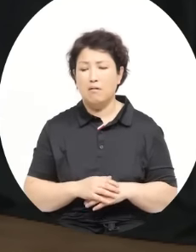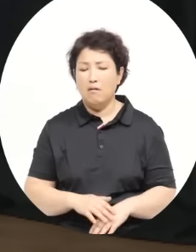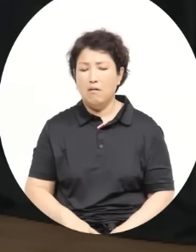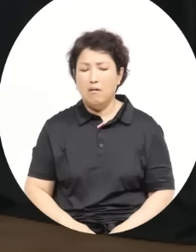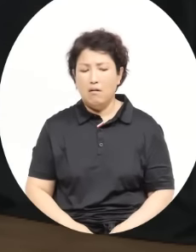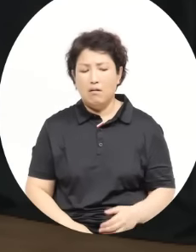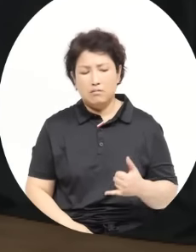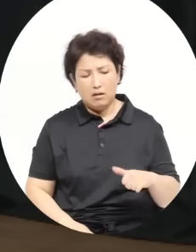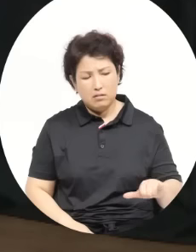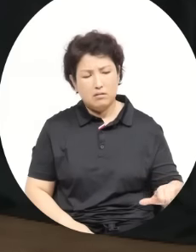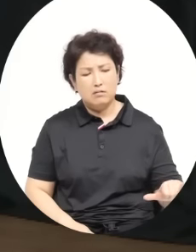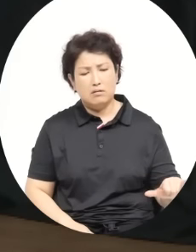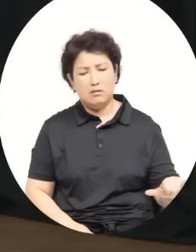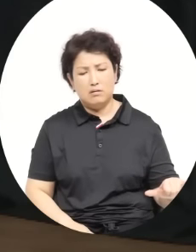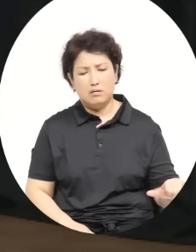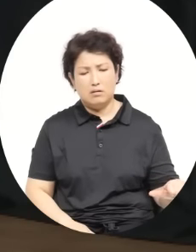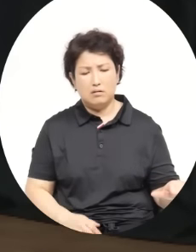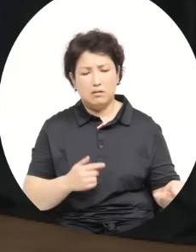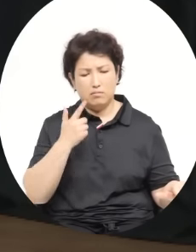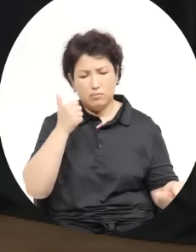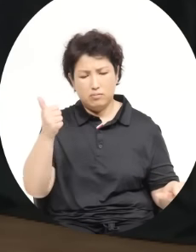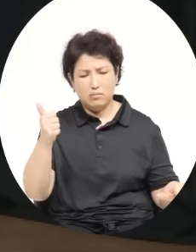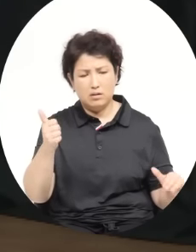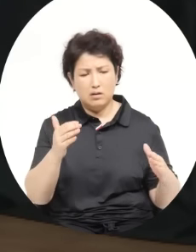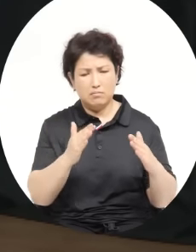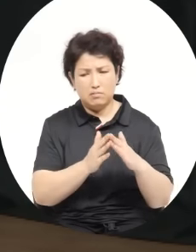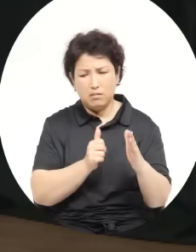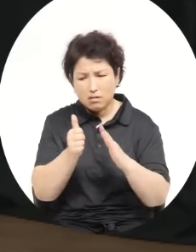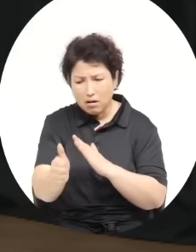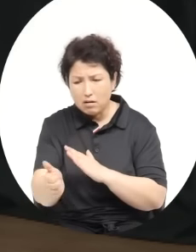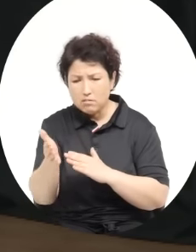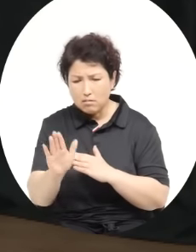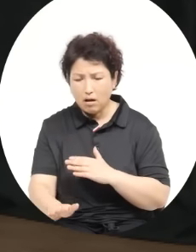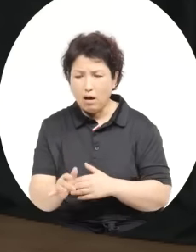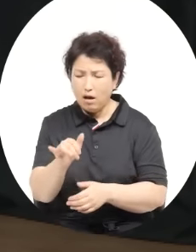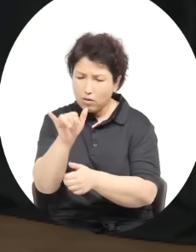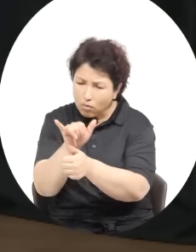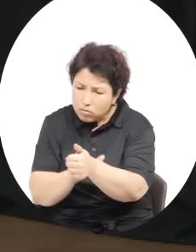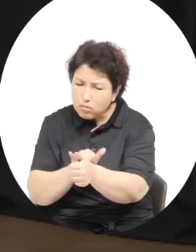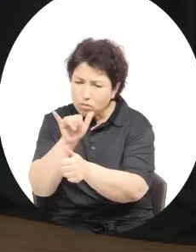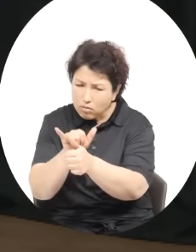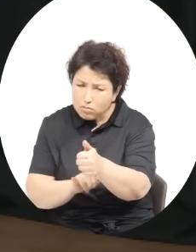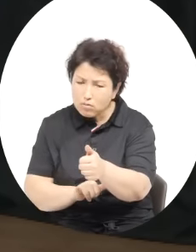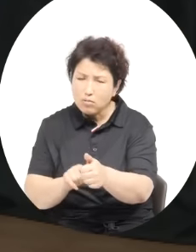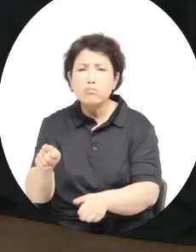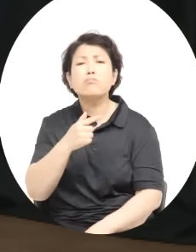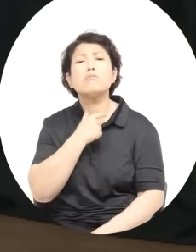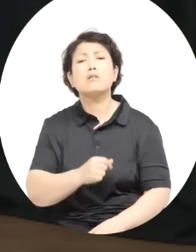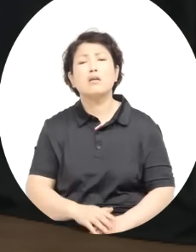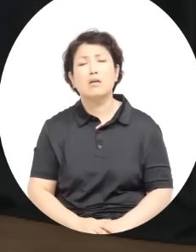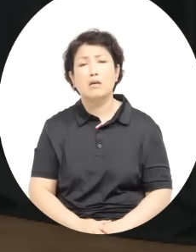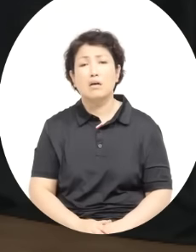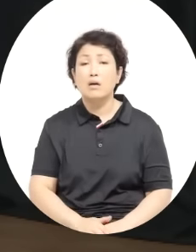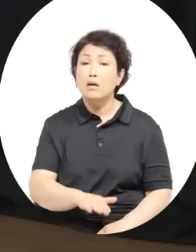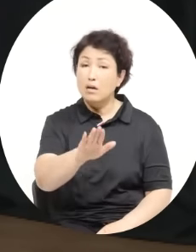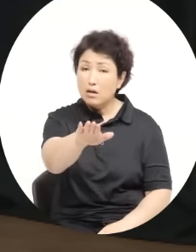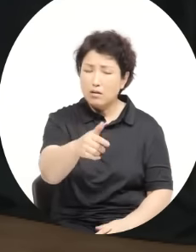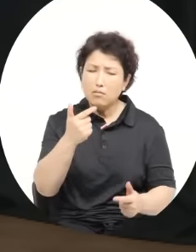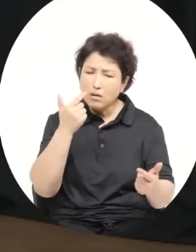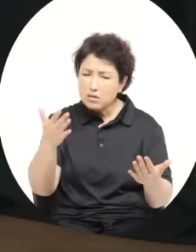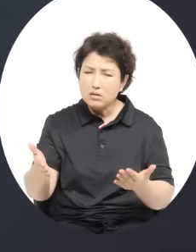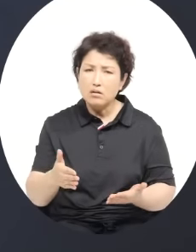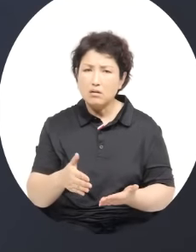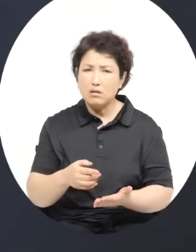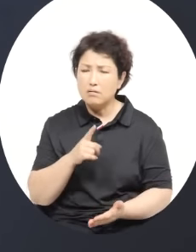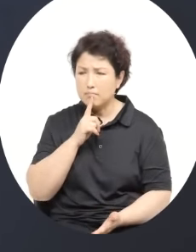남들은 이제 뭐 자식들이 찾아오고 연락하고 그런 거 보시고 그런 거를 바라시는 거죠. 그런 것만. 그럼 아버님한테